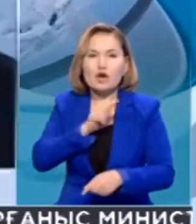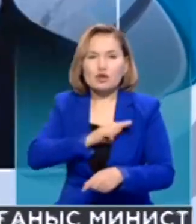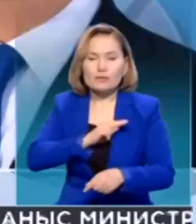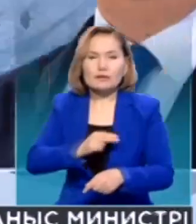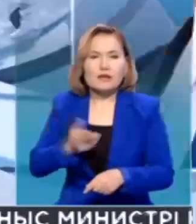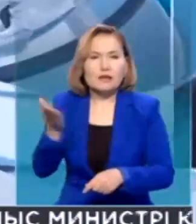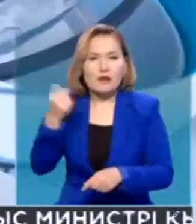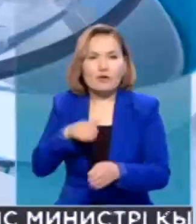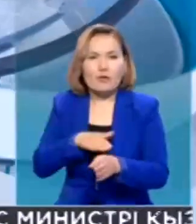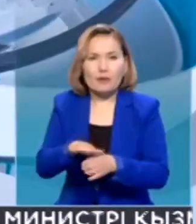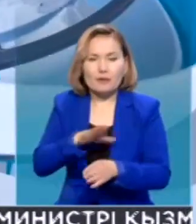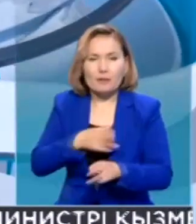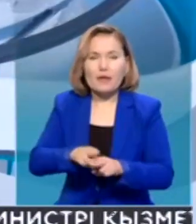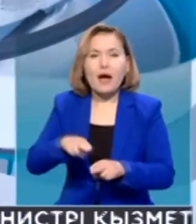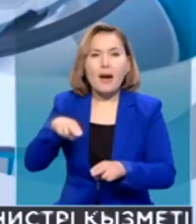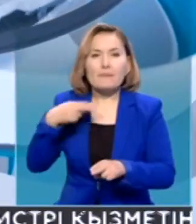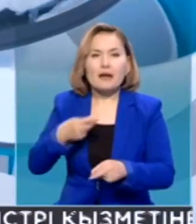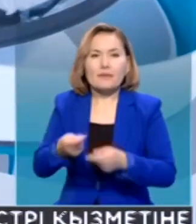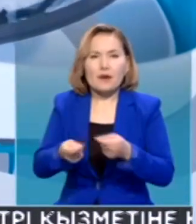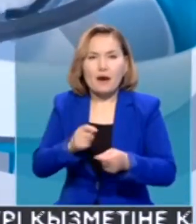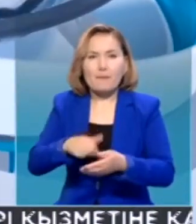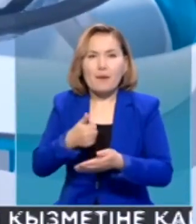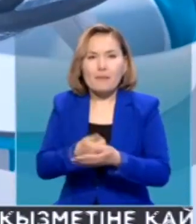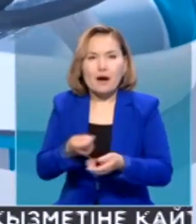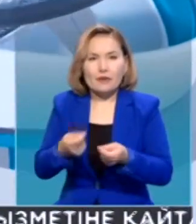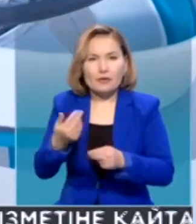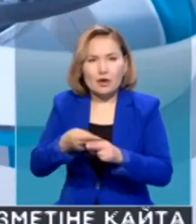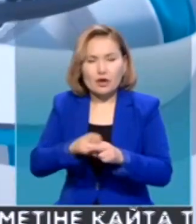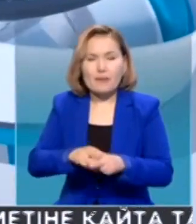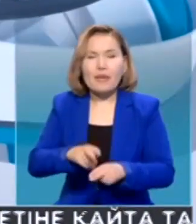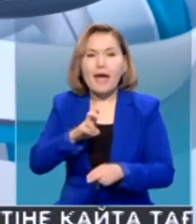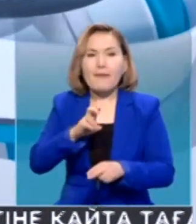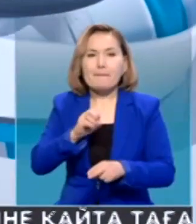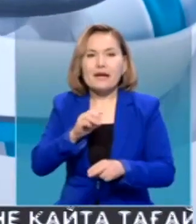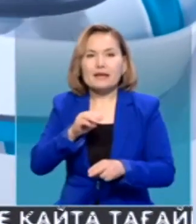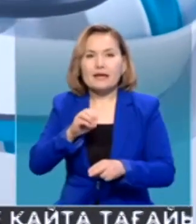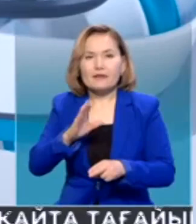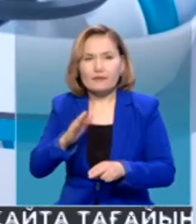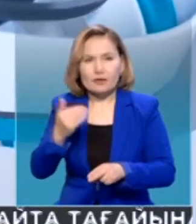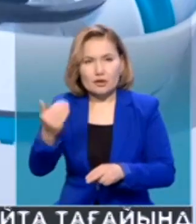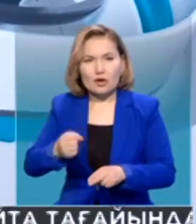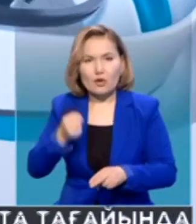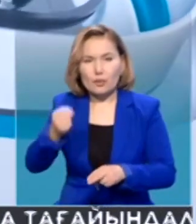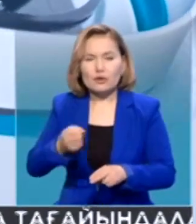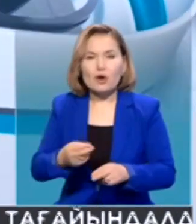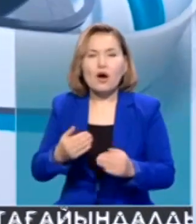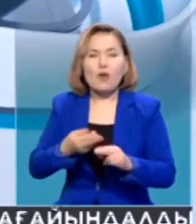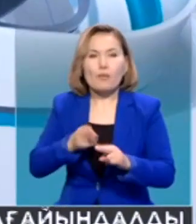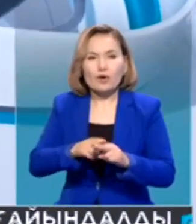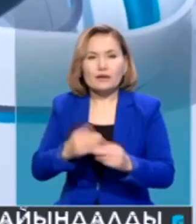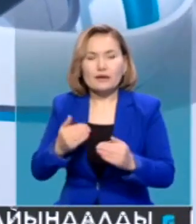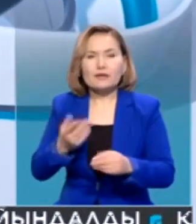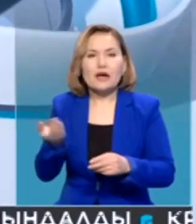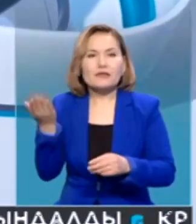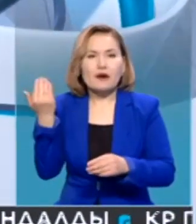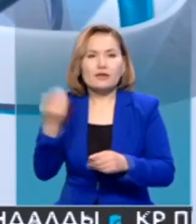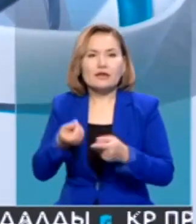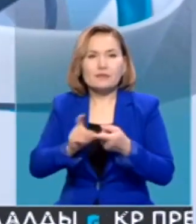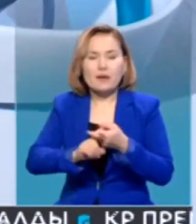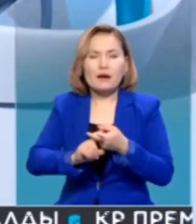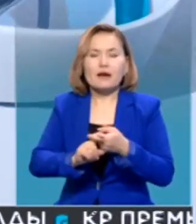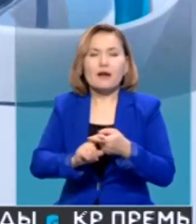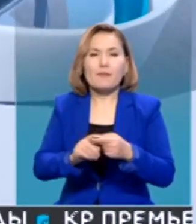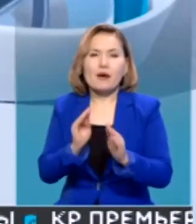атқарған болатын. Президент әкімшілігі басшысы қызметі енді Олжас Бектеновке жүктелді. Ол күні бүгінге дейін Сыбайлас жемқорлыққа